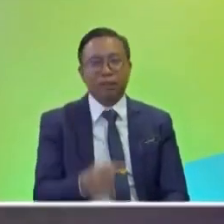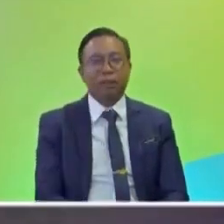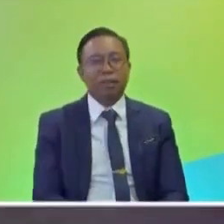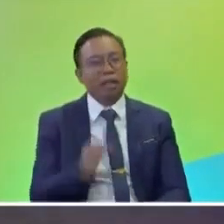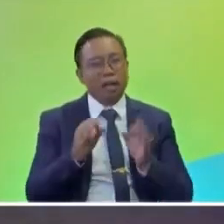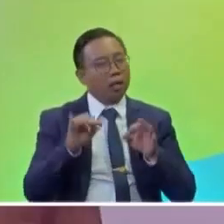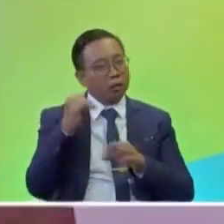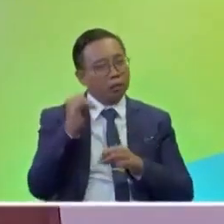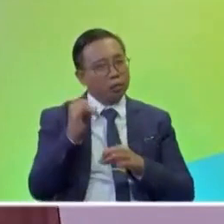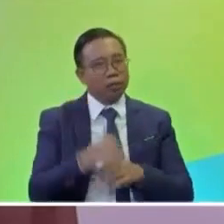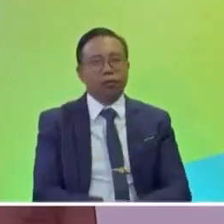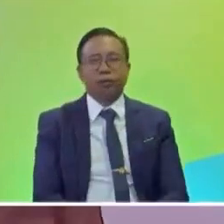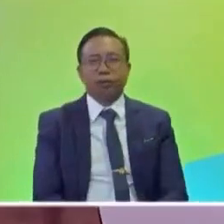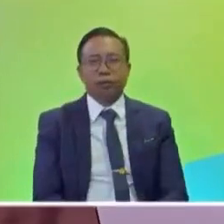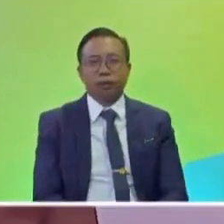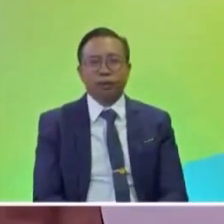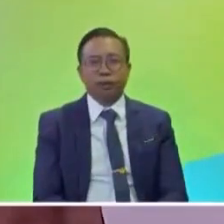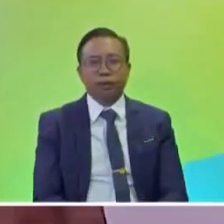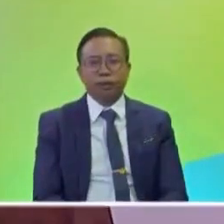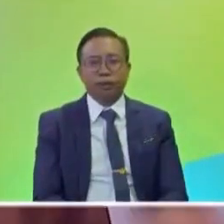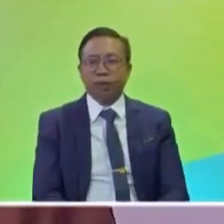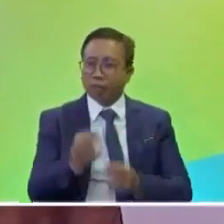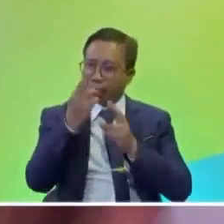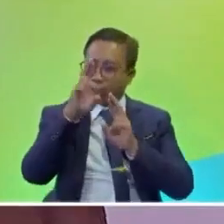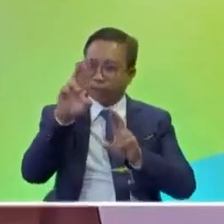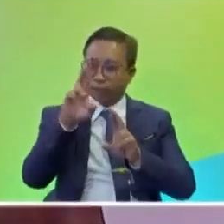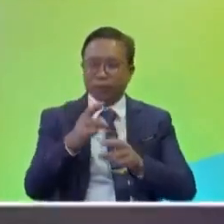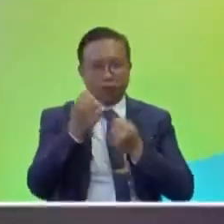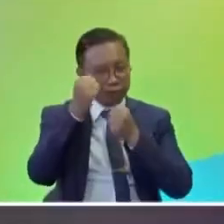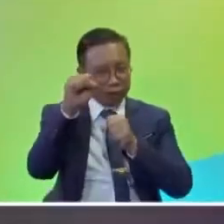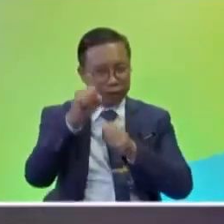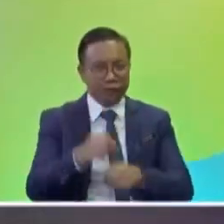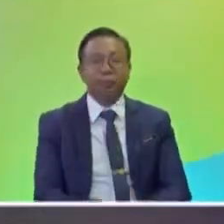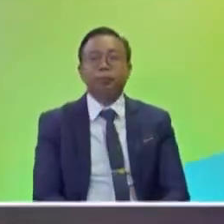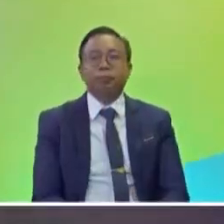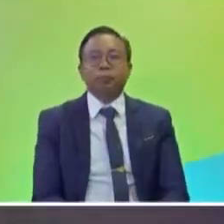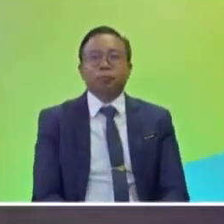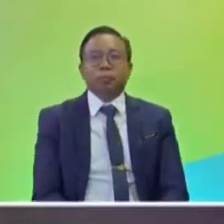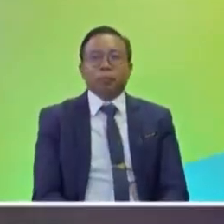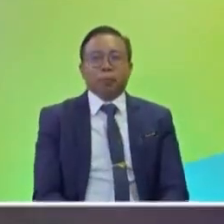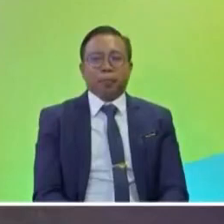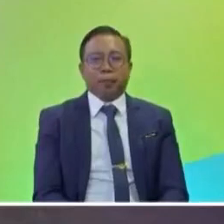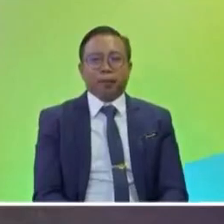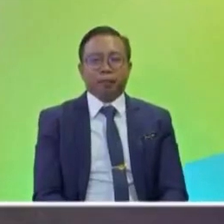tak boleh tu nyanyi. Okey, yang mana ada kat rumah eh? Ready? Bersedia cikgu. Okey. Tarik nafas.